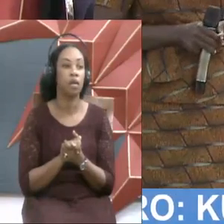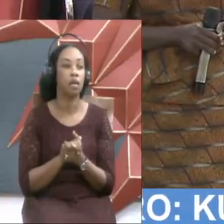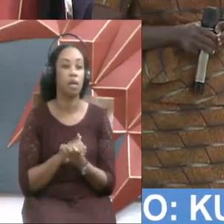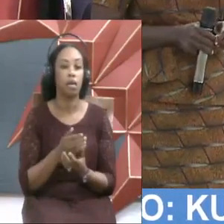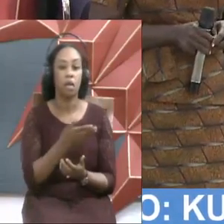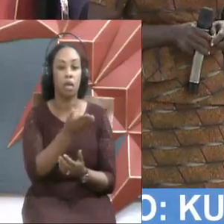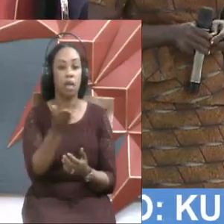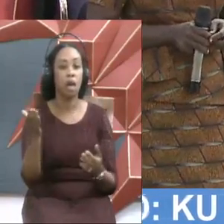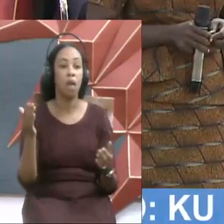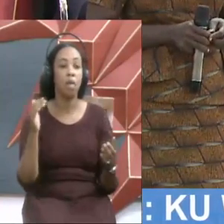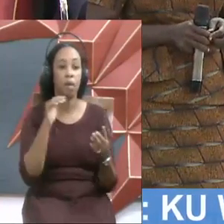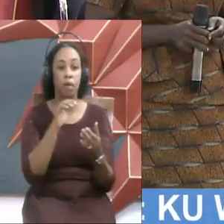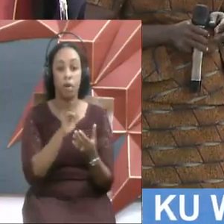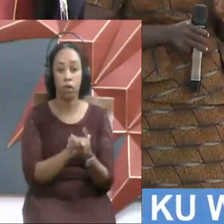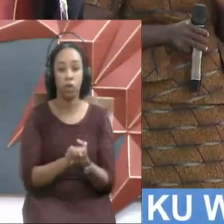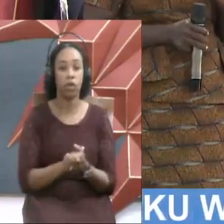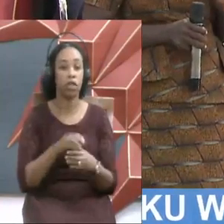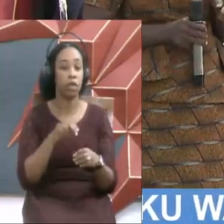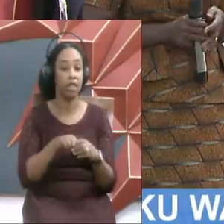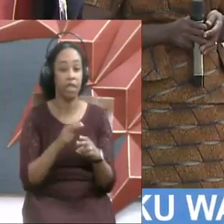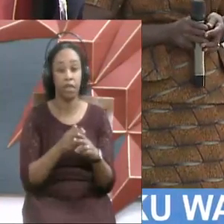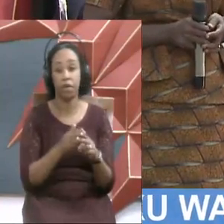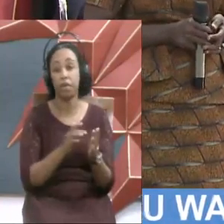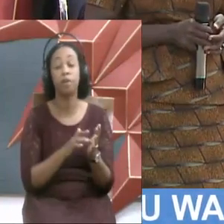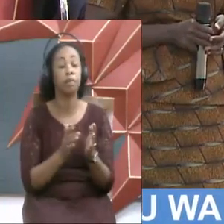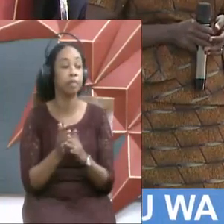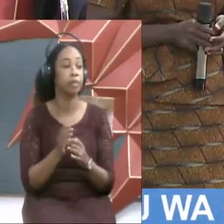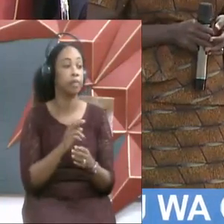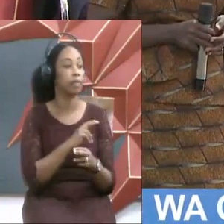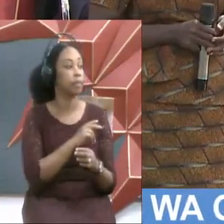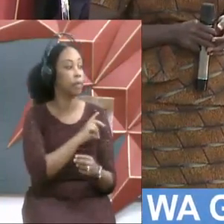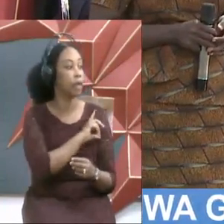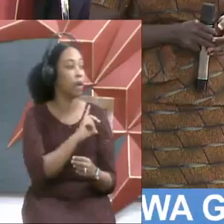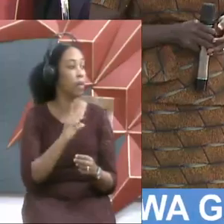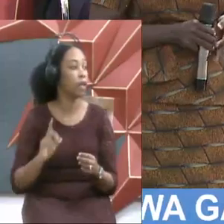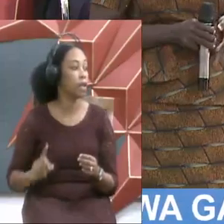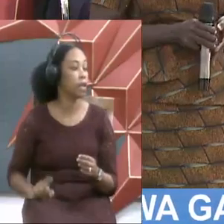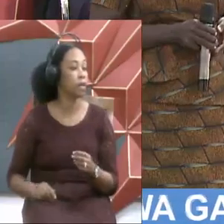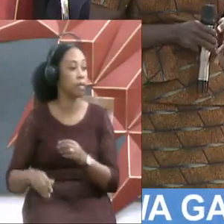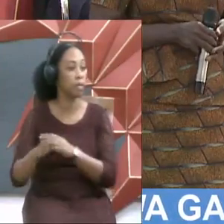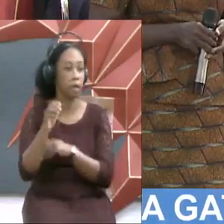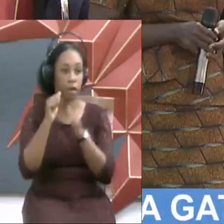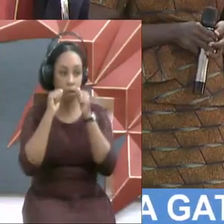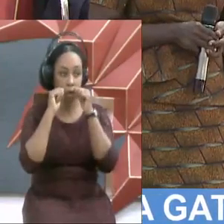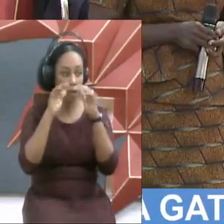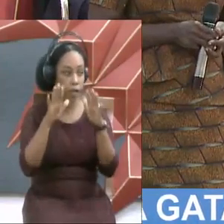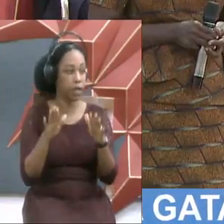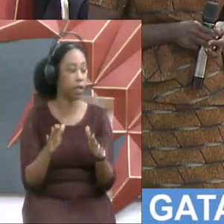d'autre, est-ce que vous les recevez dans le nom du Seigneur Jésus-Christ? Que Dieu vous bénisse.